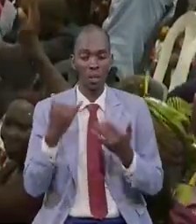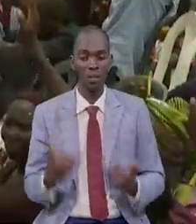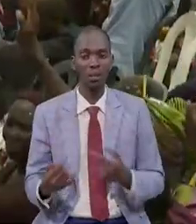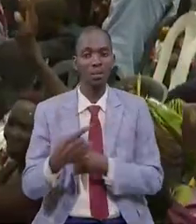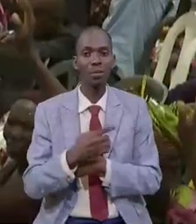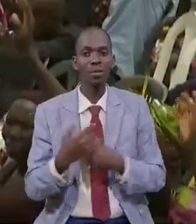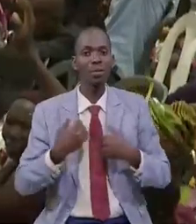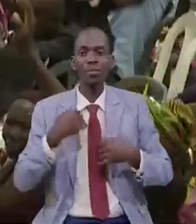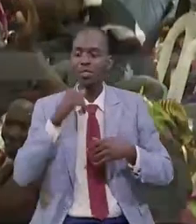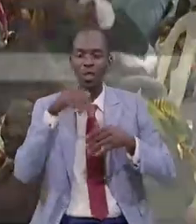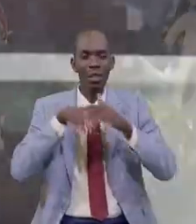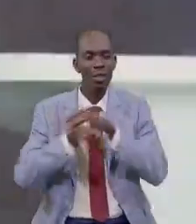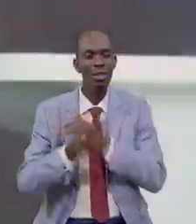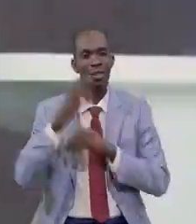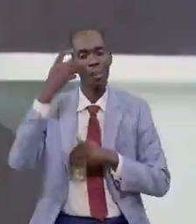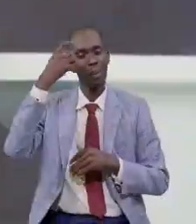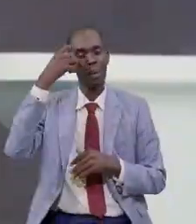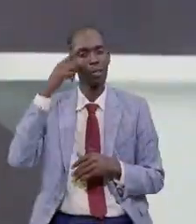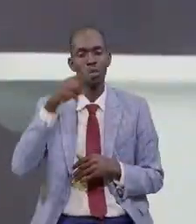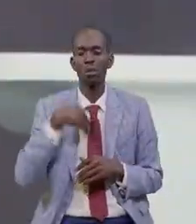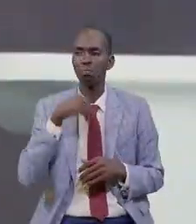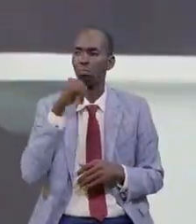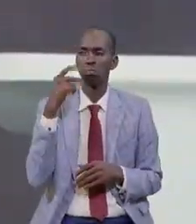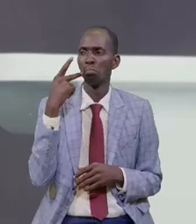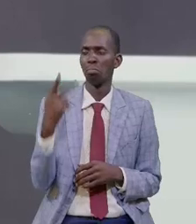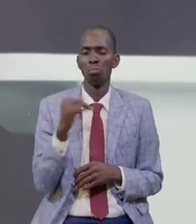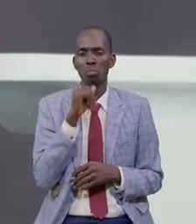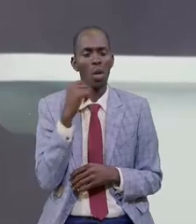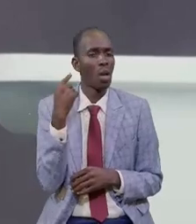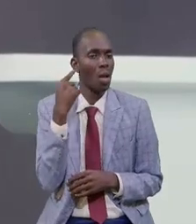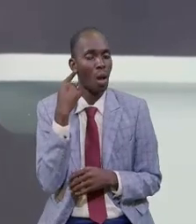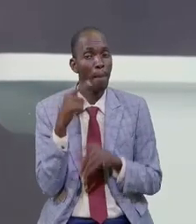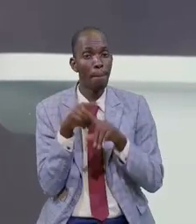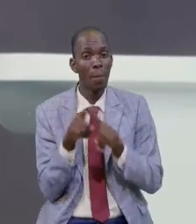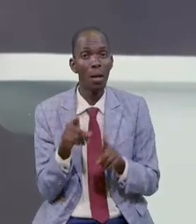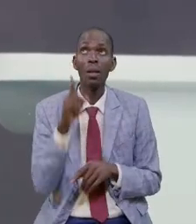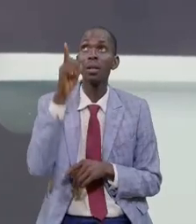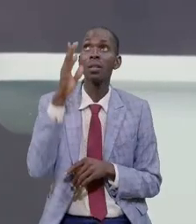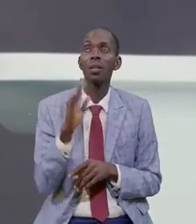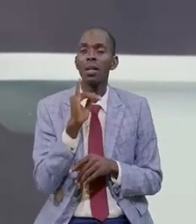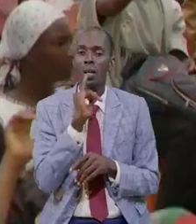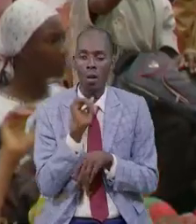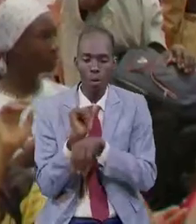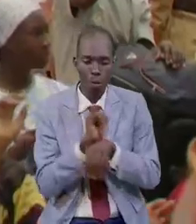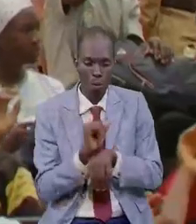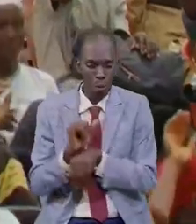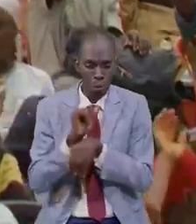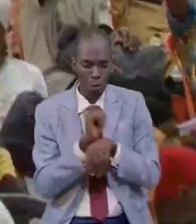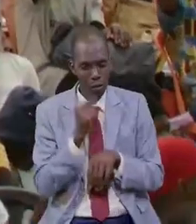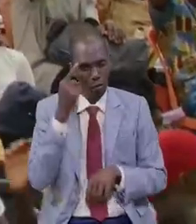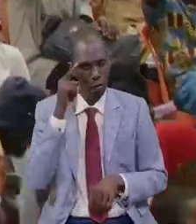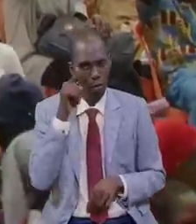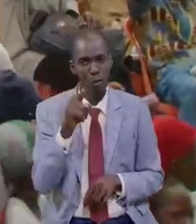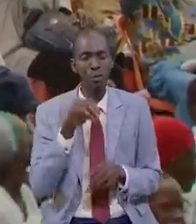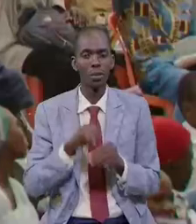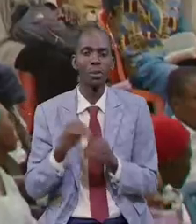n'est pas entré dans le cœur tu n'as pas encore vu tu n'as pas encore entendu mais Dieu est en train de travailler pour